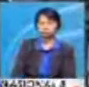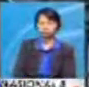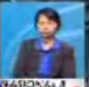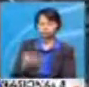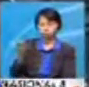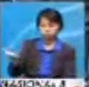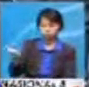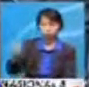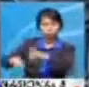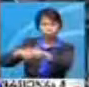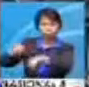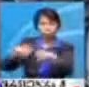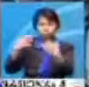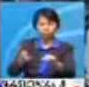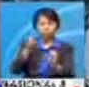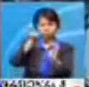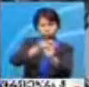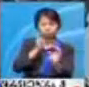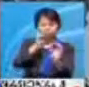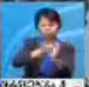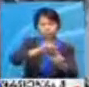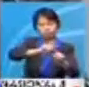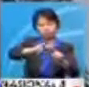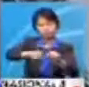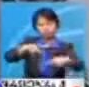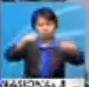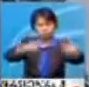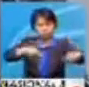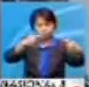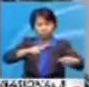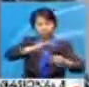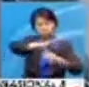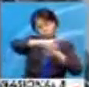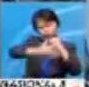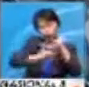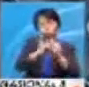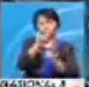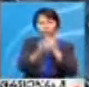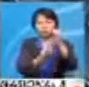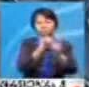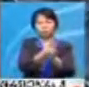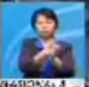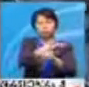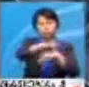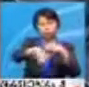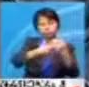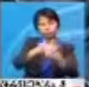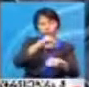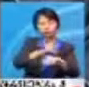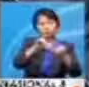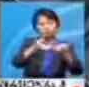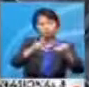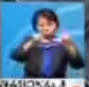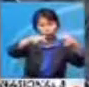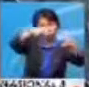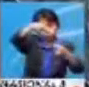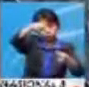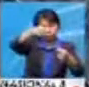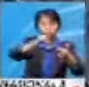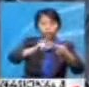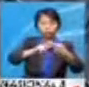di dalam berbagai-bagai pertandingan di seluruh dunia. Di, kalau tak salah saya, di Tokyo,